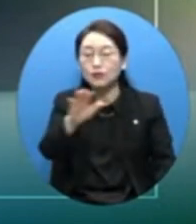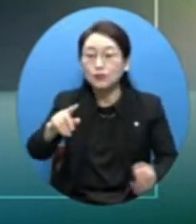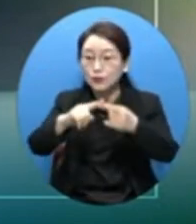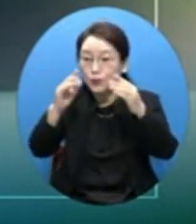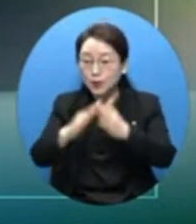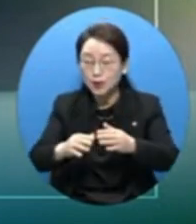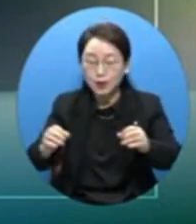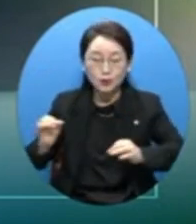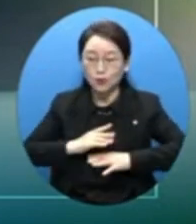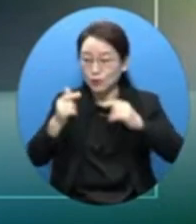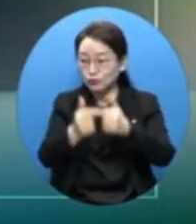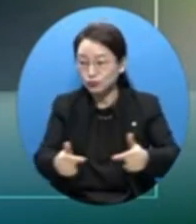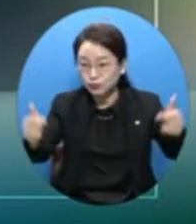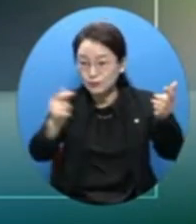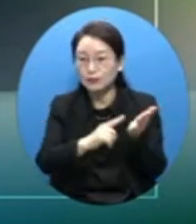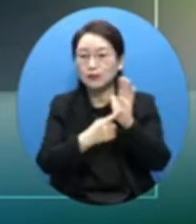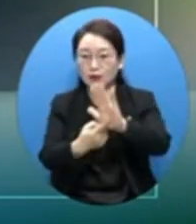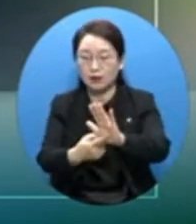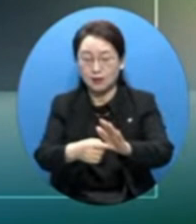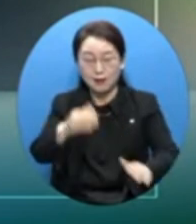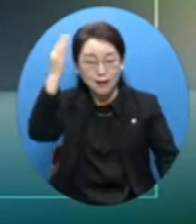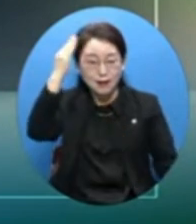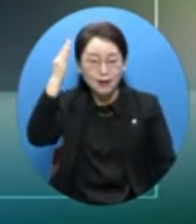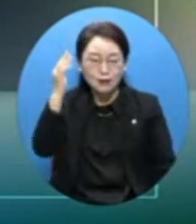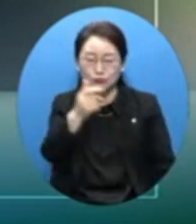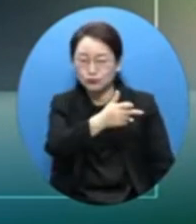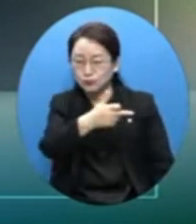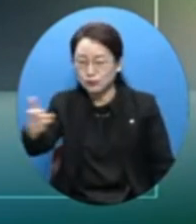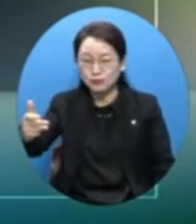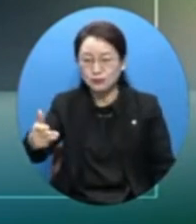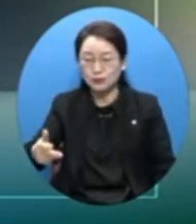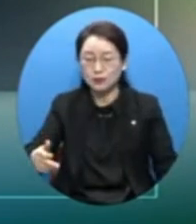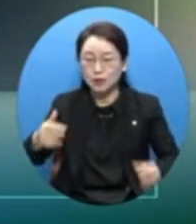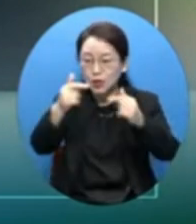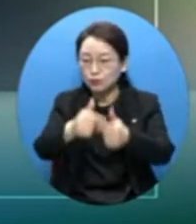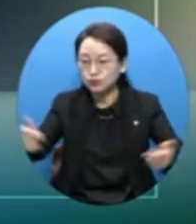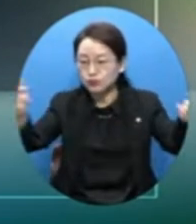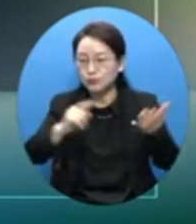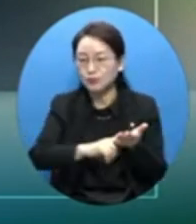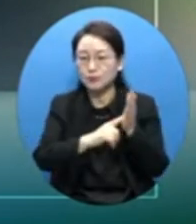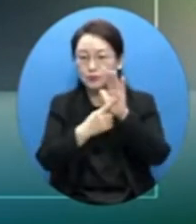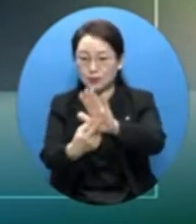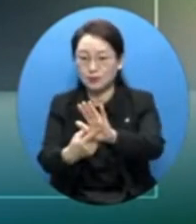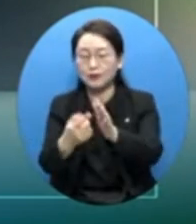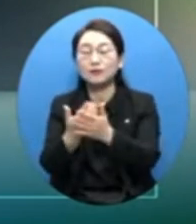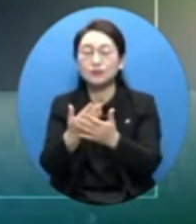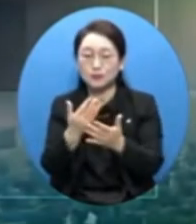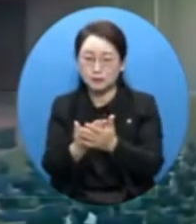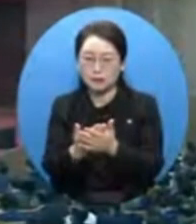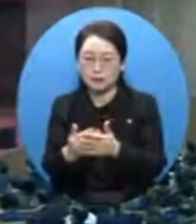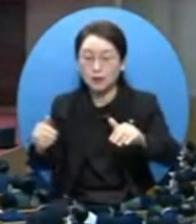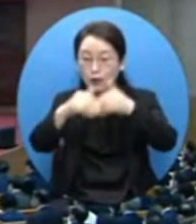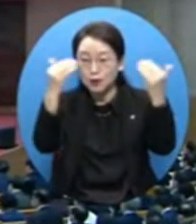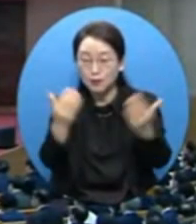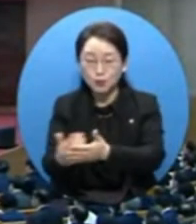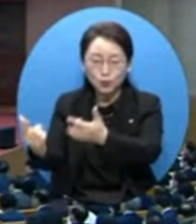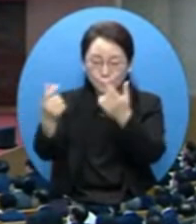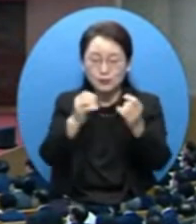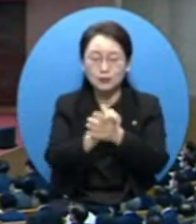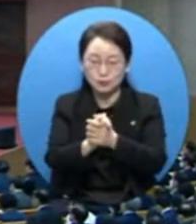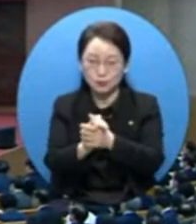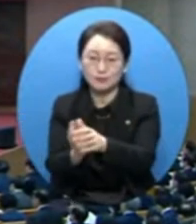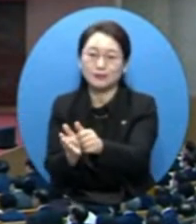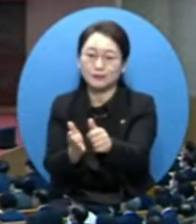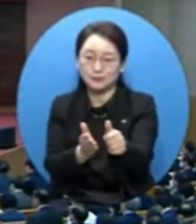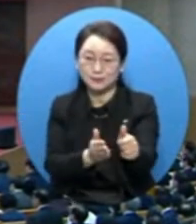부흥의 역사가 나타나게 하옵소서. 우리 대한민국에 큰 부흥의 역사가 나타나게 하옵소서. 우리 모두 기도해야 될 것입니다.